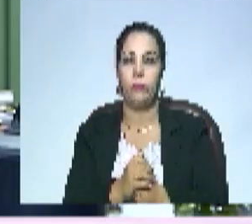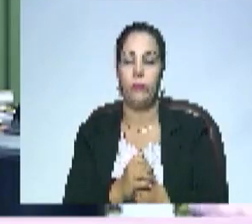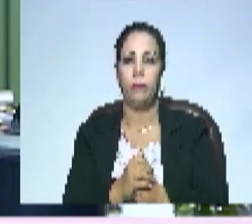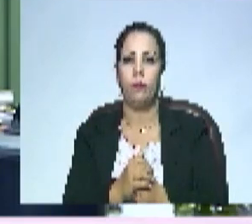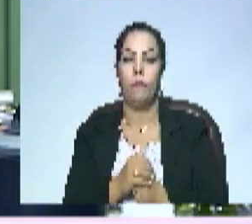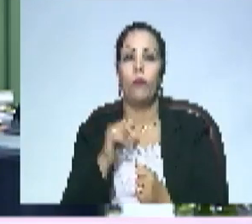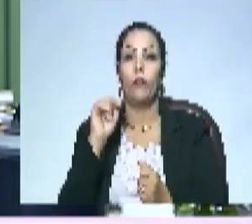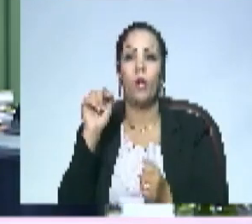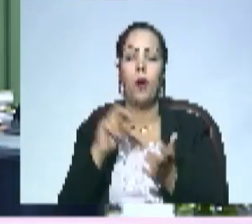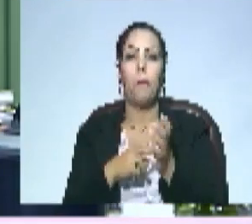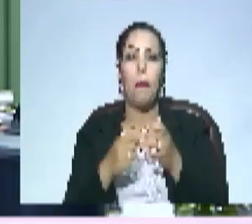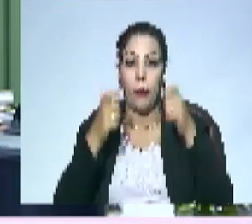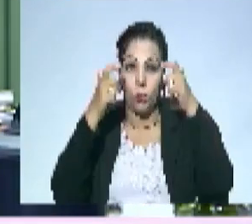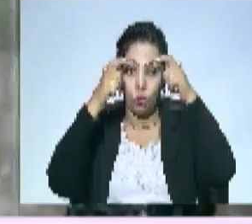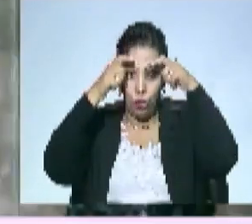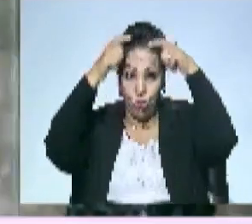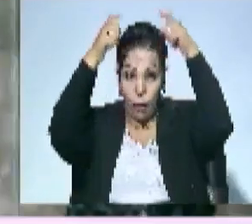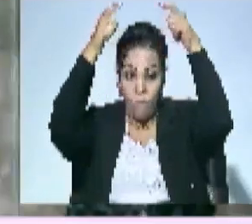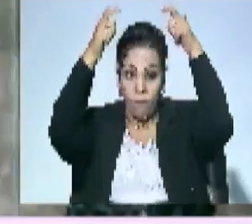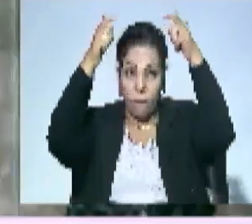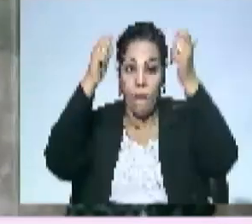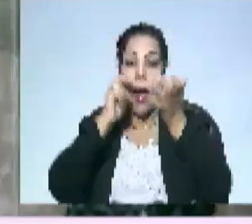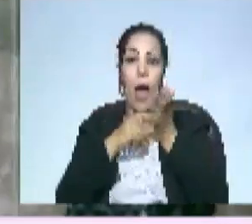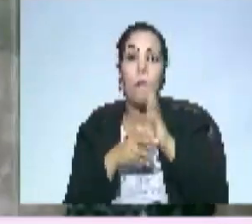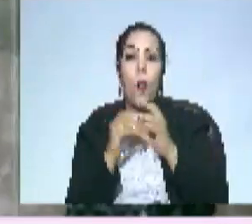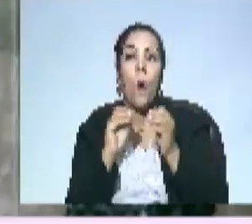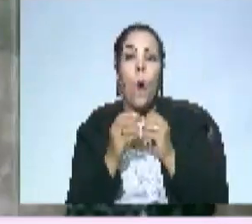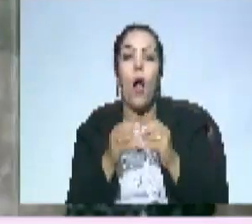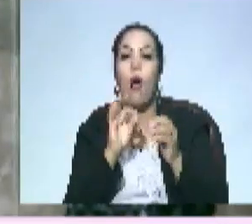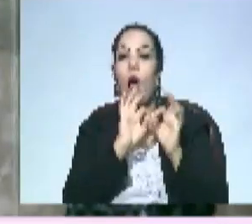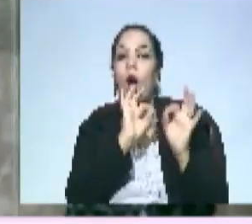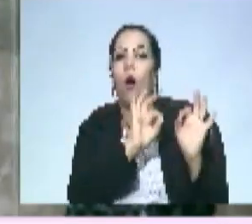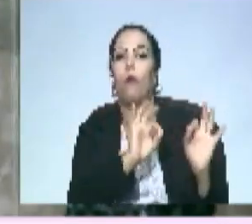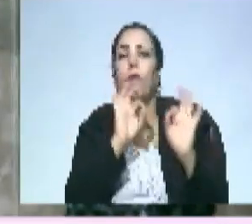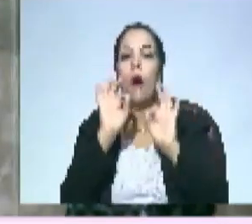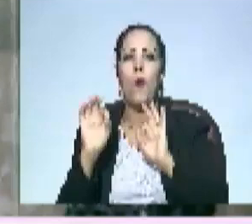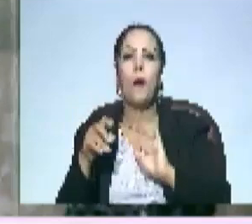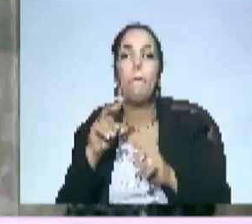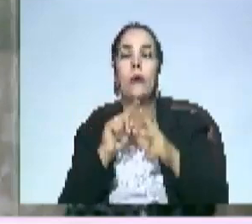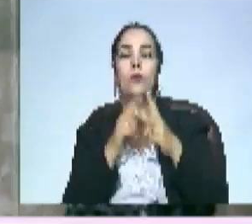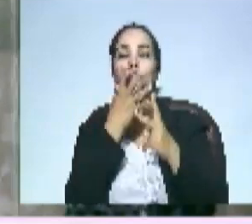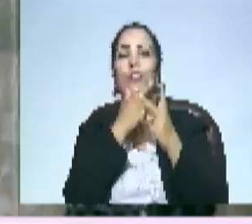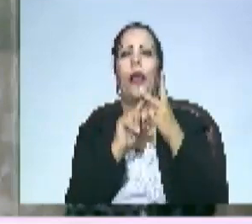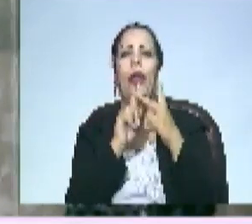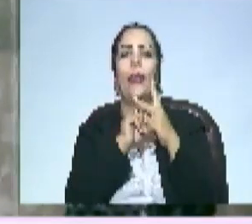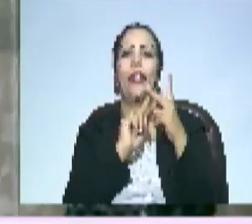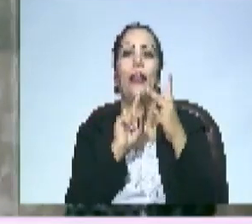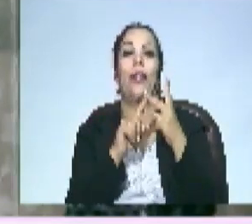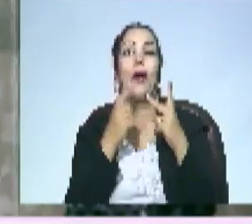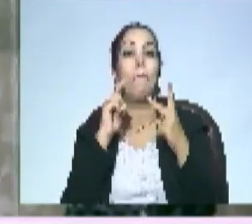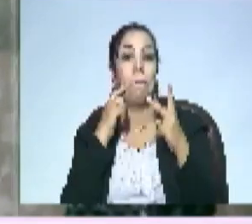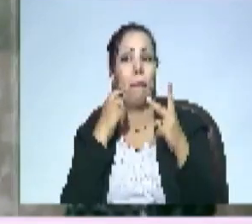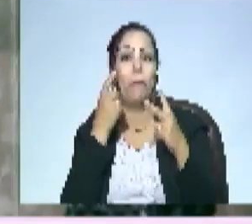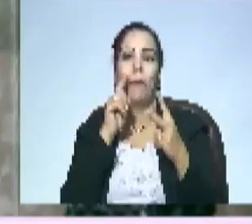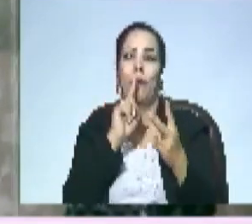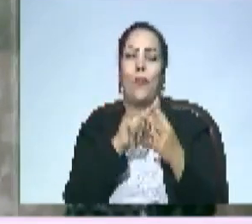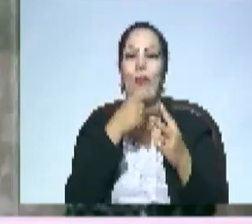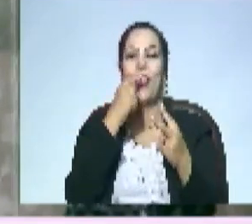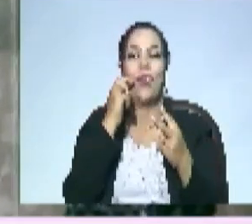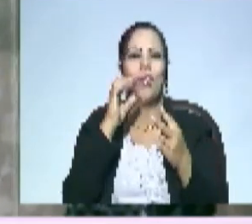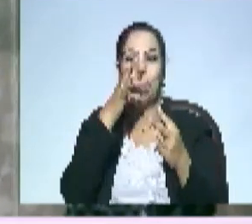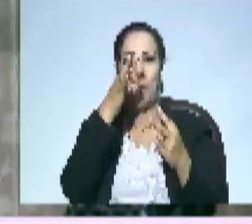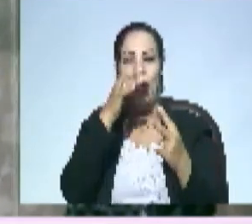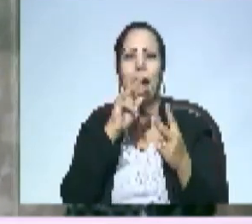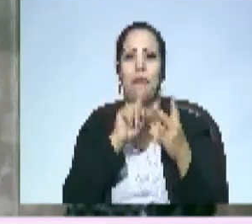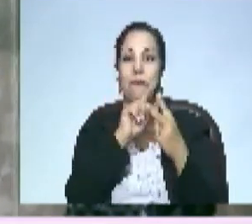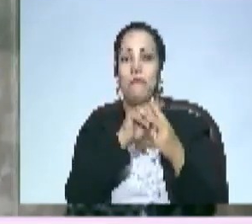طيب يبقى كده الشيف عمل نفس الصنف بطريقتين الحادق والحلو احنا كمان في البيت نقدر نعمل كده يعني اما يكون